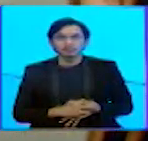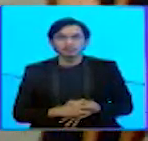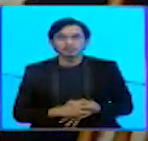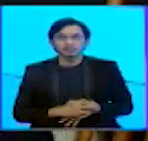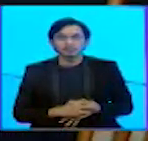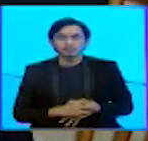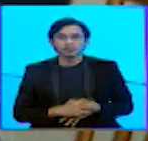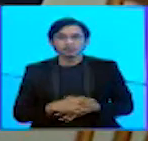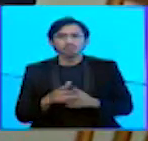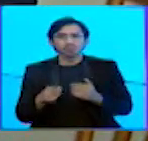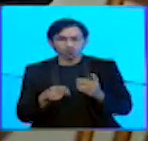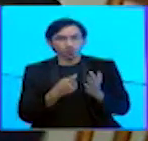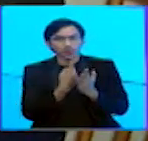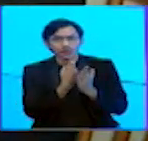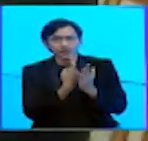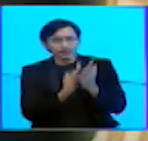masuk dalam ruang privasinya.